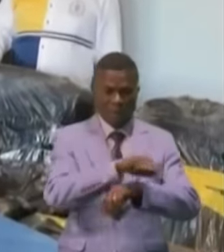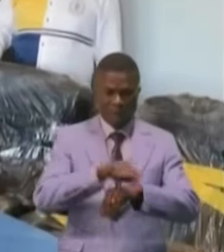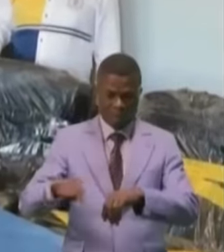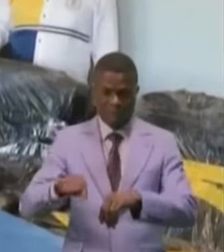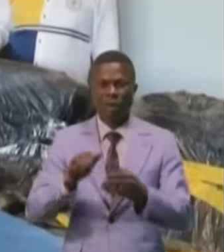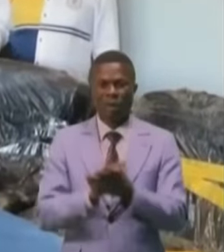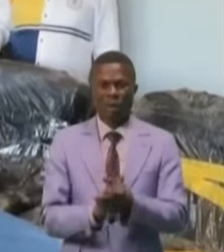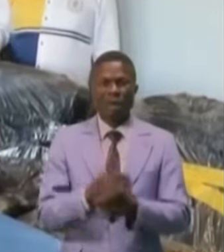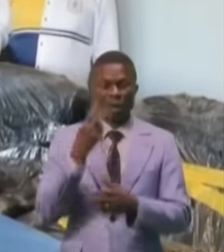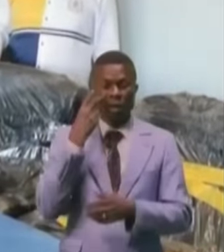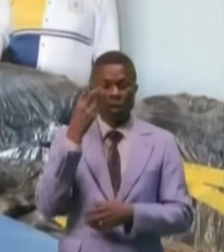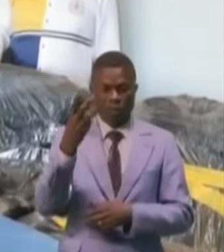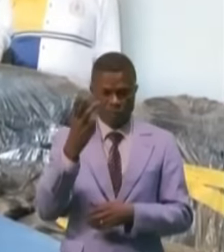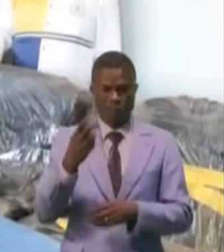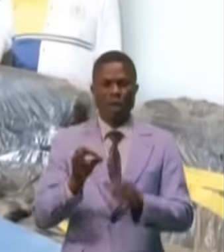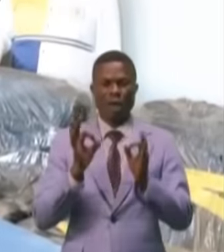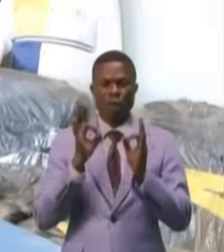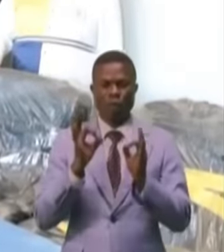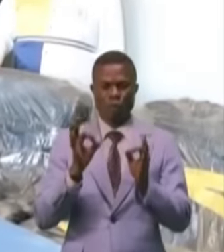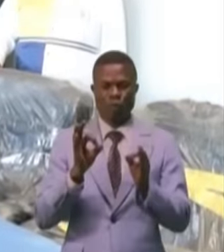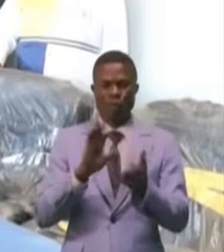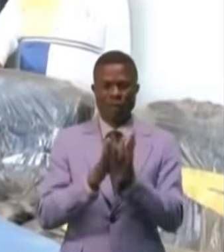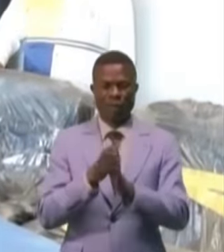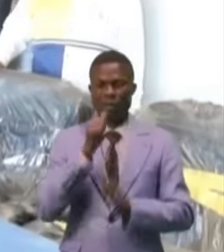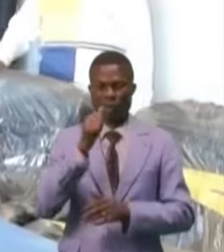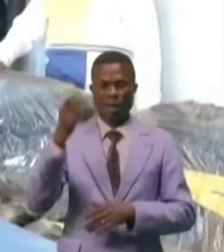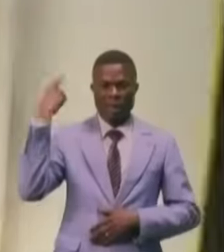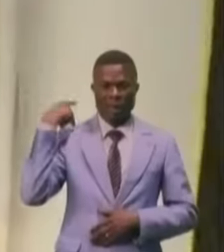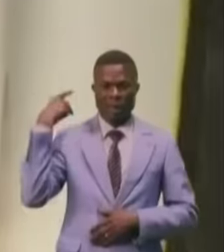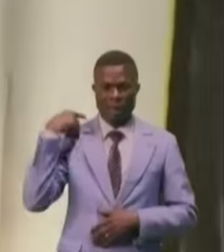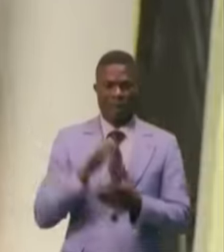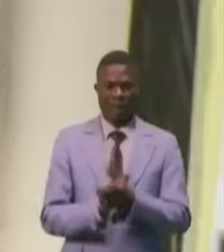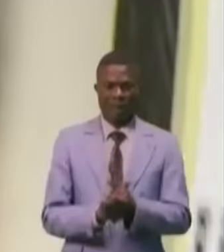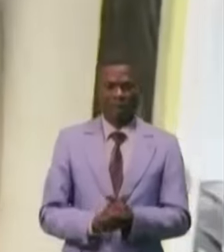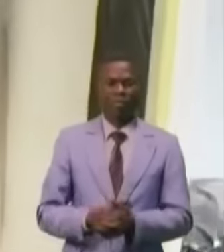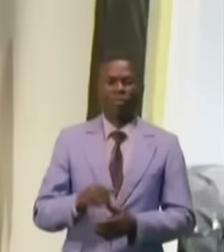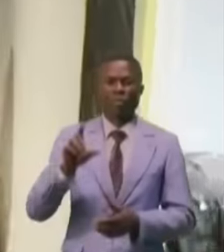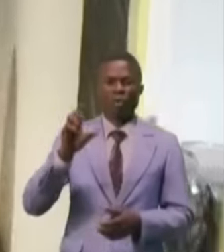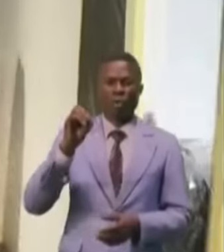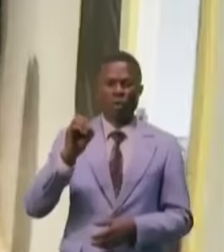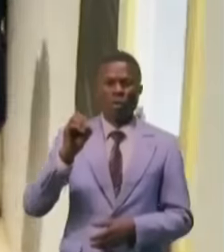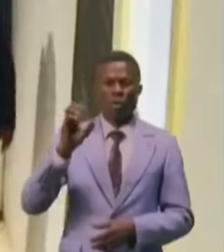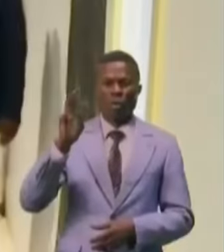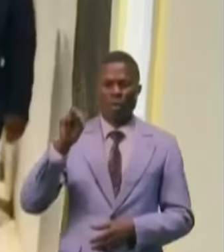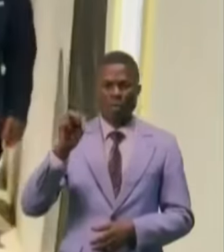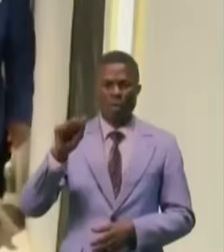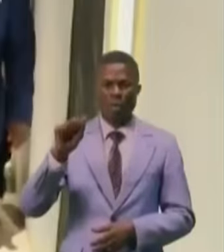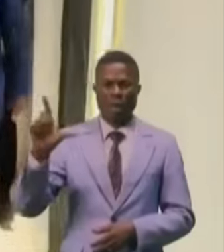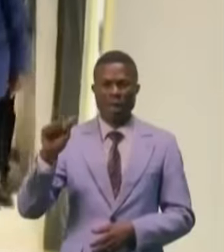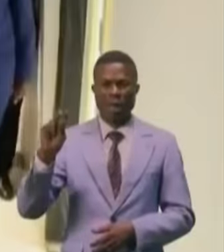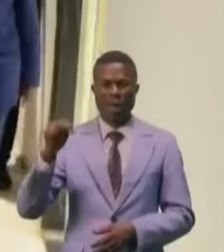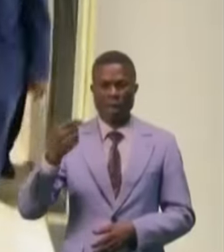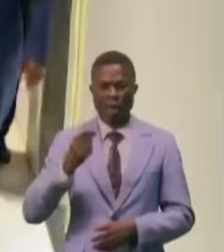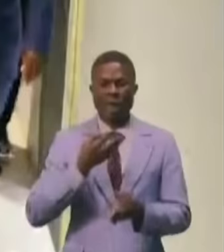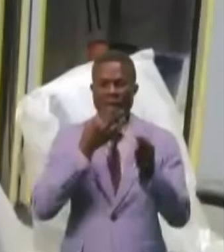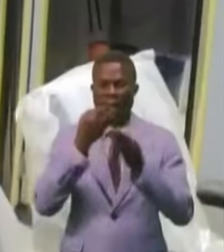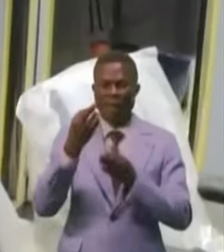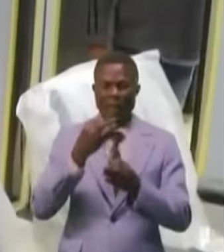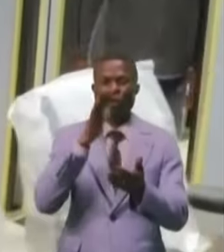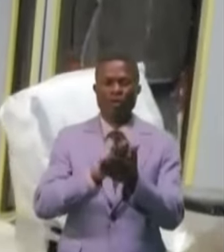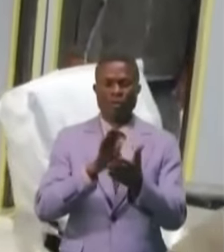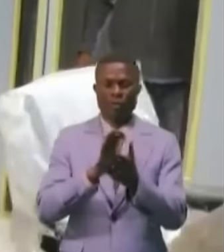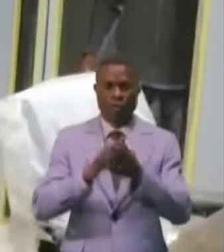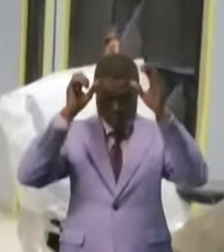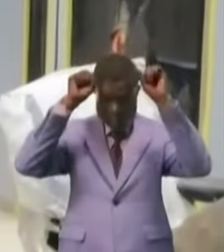qui reflète ces nouveaux sièges, l'honorable député national Lambert Mende Omalanga n'a pas manqué de mots à l'endroit du chef de l'État,